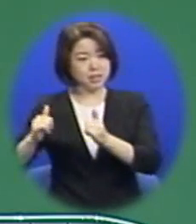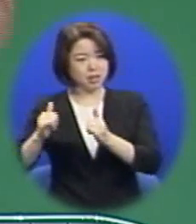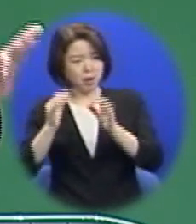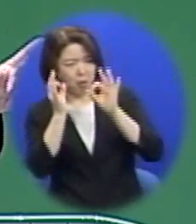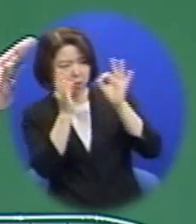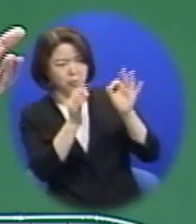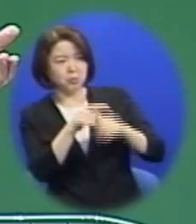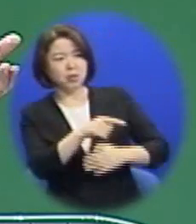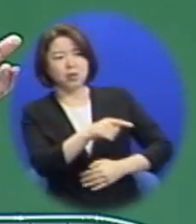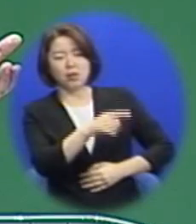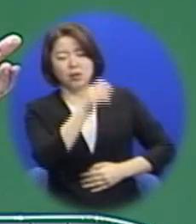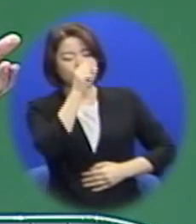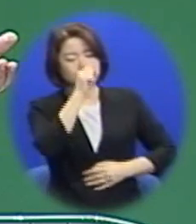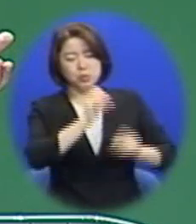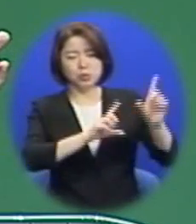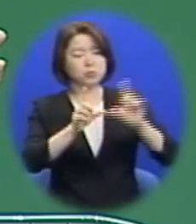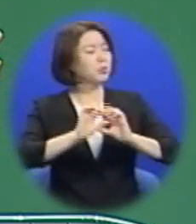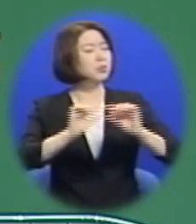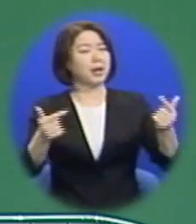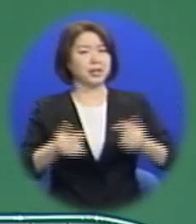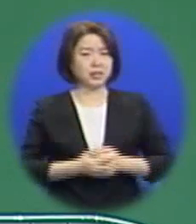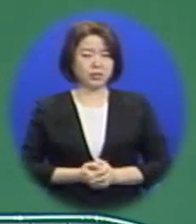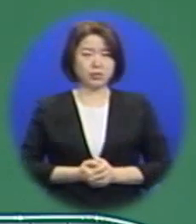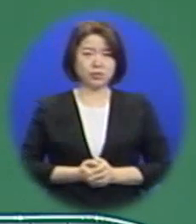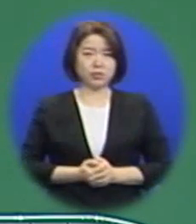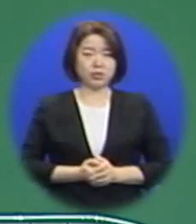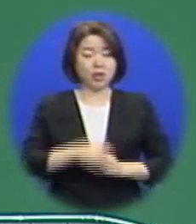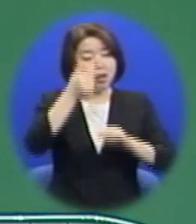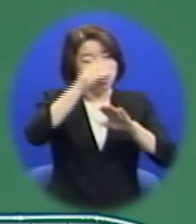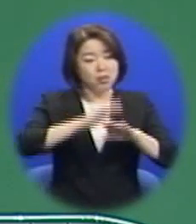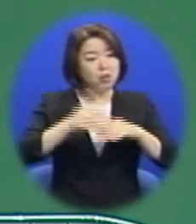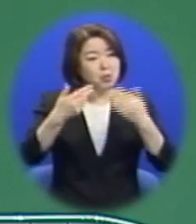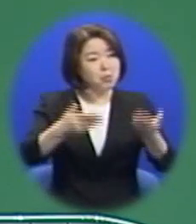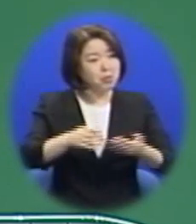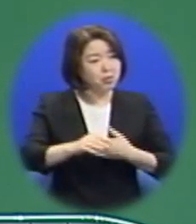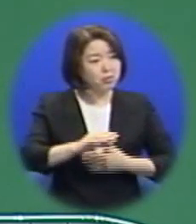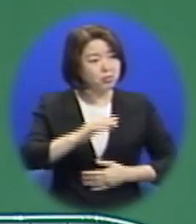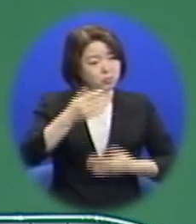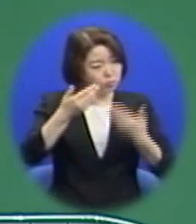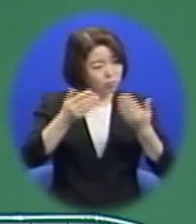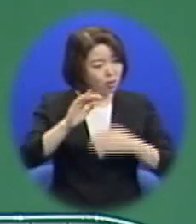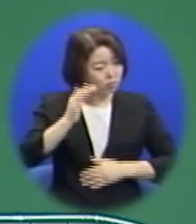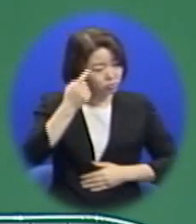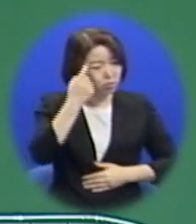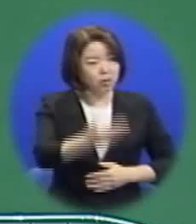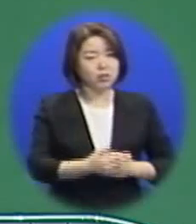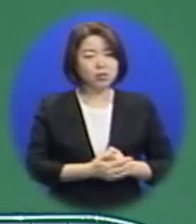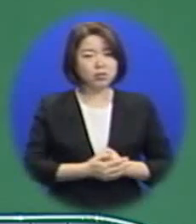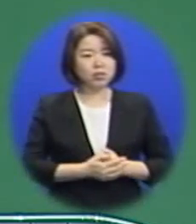그게 결코 좋아 보이지 않는 것입니다. 예배만 드리면 다야? 이런 빈정거리는 말을 듣는